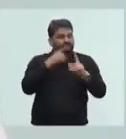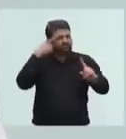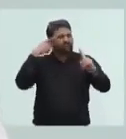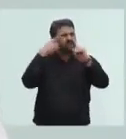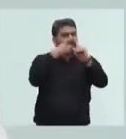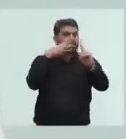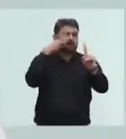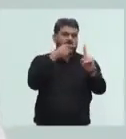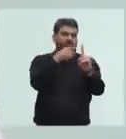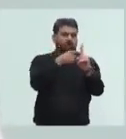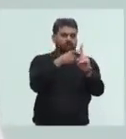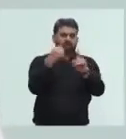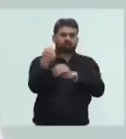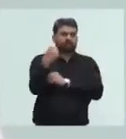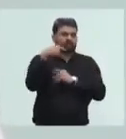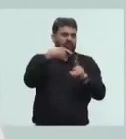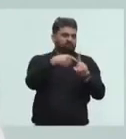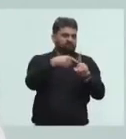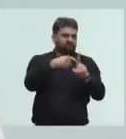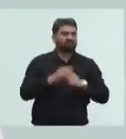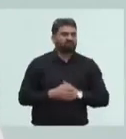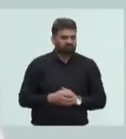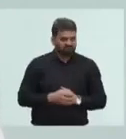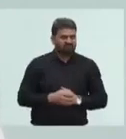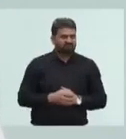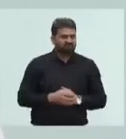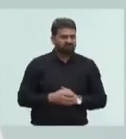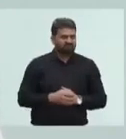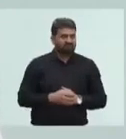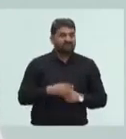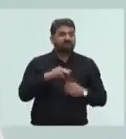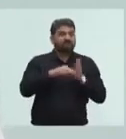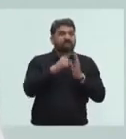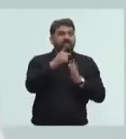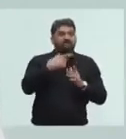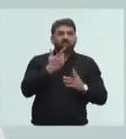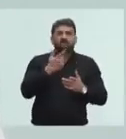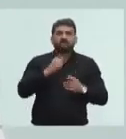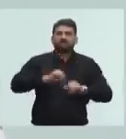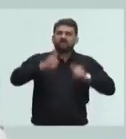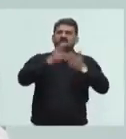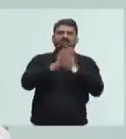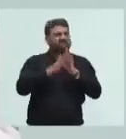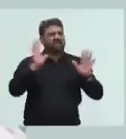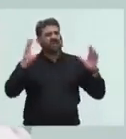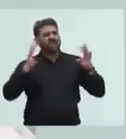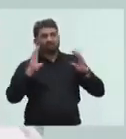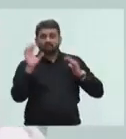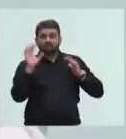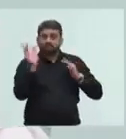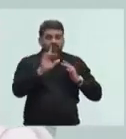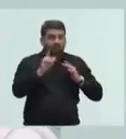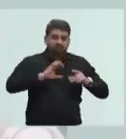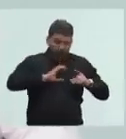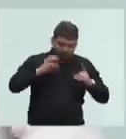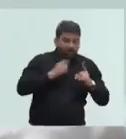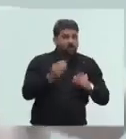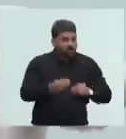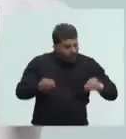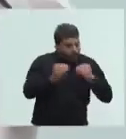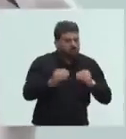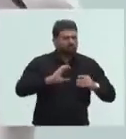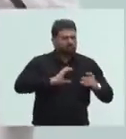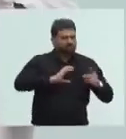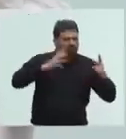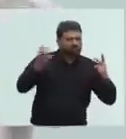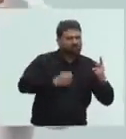यही एक गुण बहुत बड़ी ताकत होता है, वो कभी संतोष नहीं मानता है, खुद नए